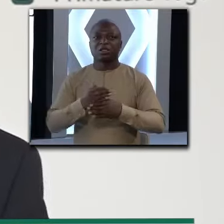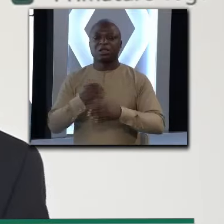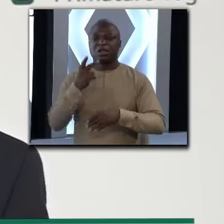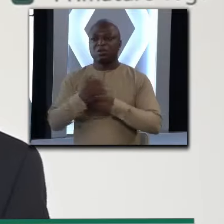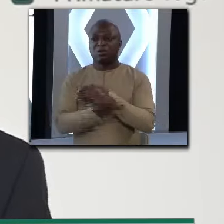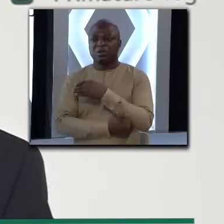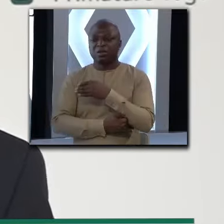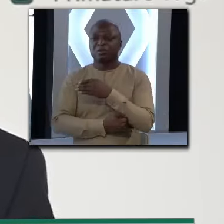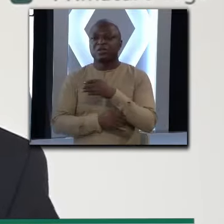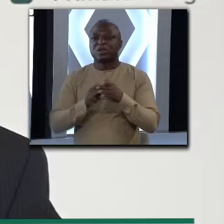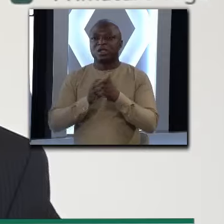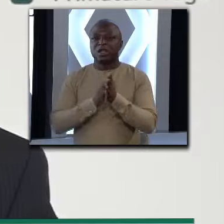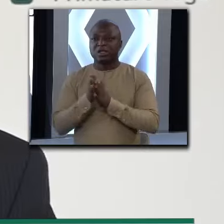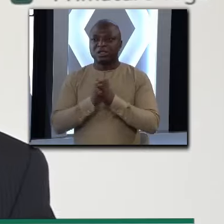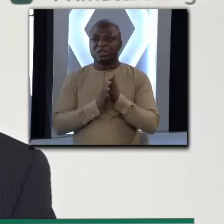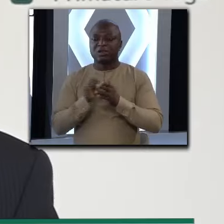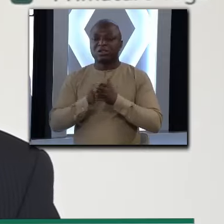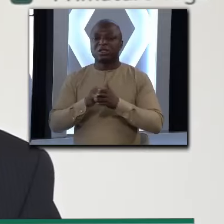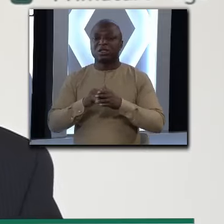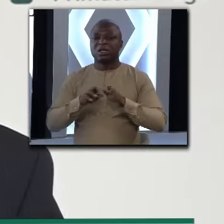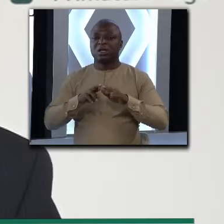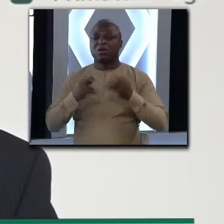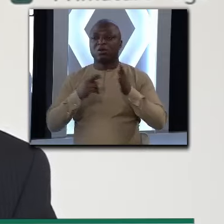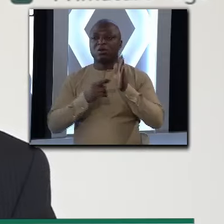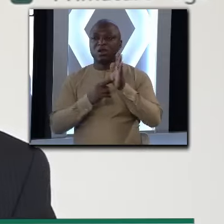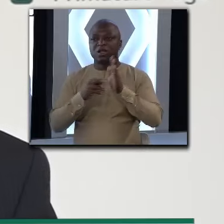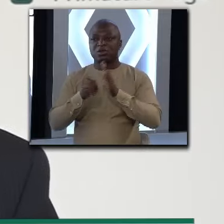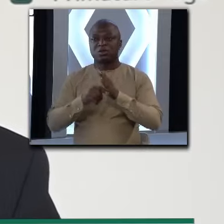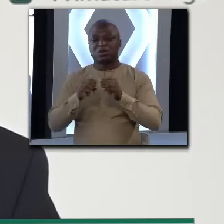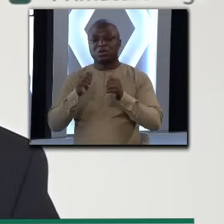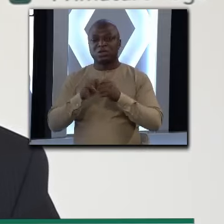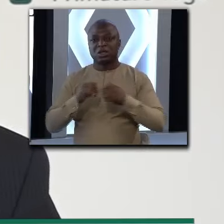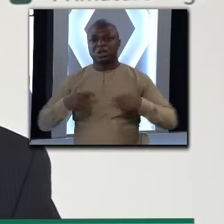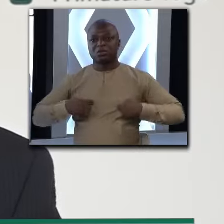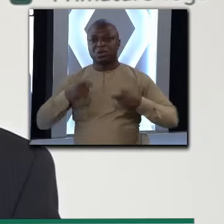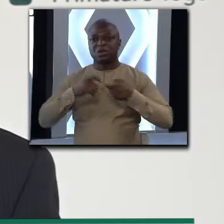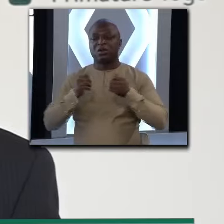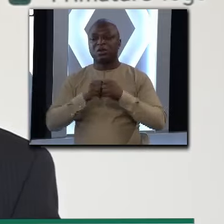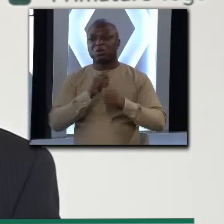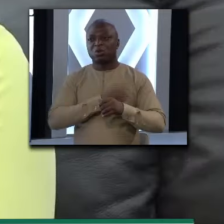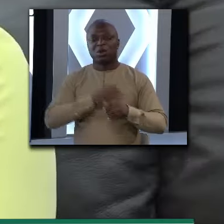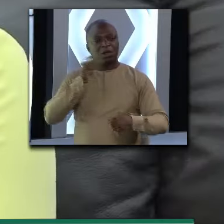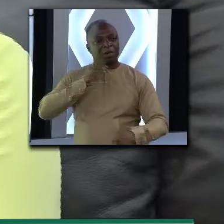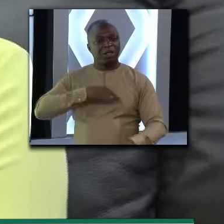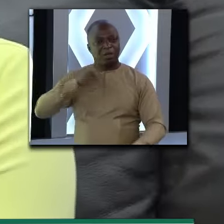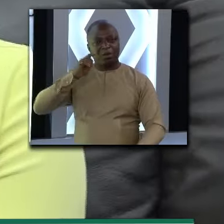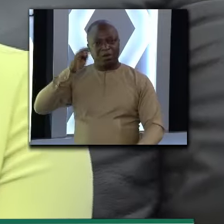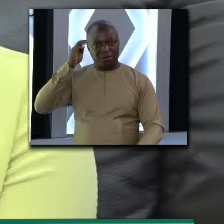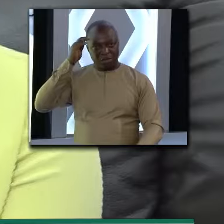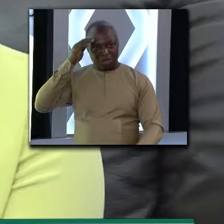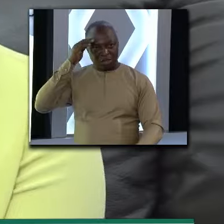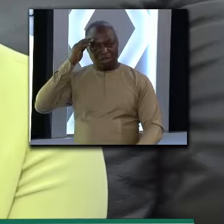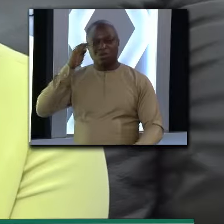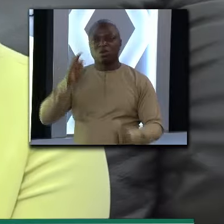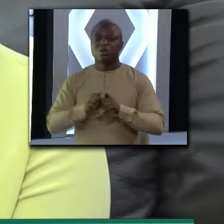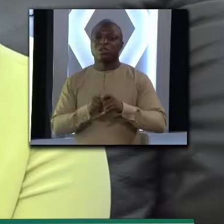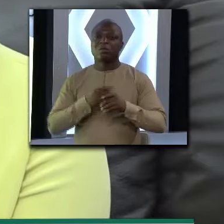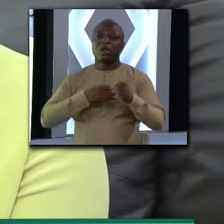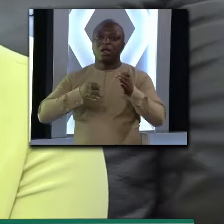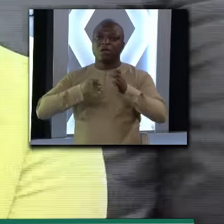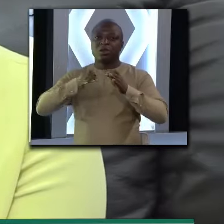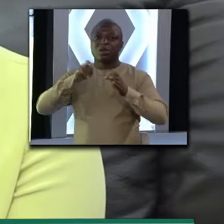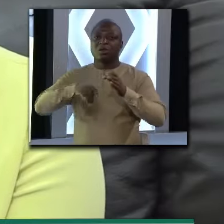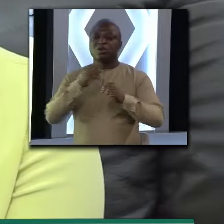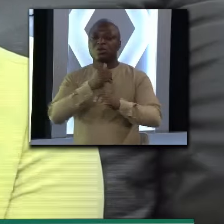fait un tour d'horizon sur les relations entre l'Espagne et le Togo. Et Madame la Première ministre aussi m'a expliqué quelles sont